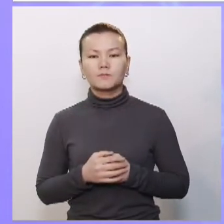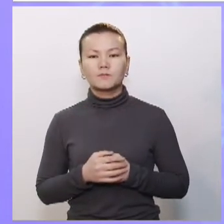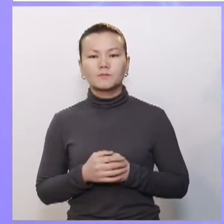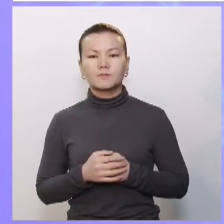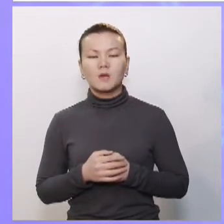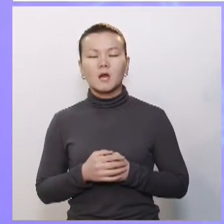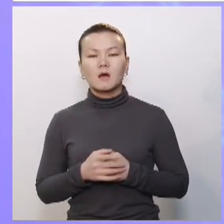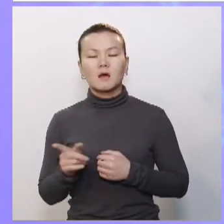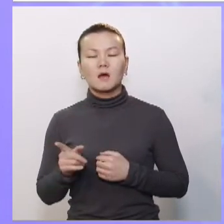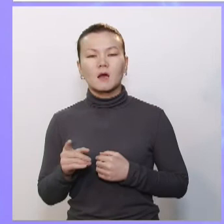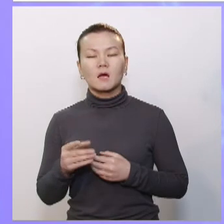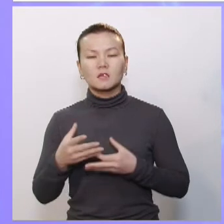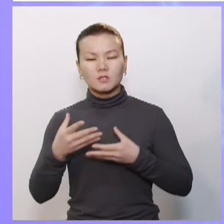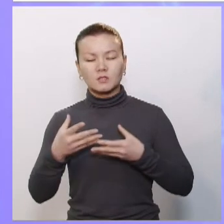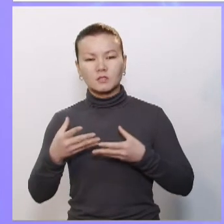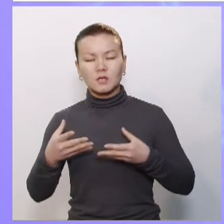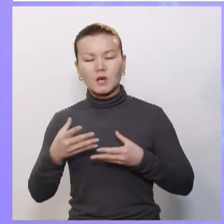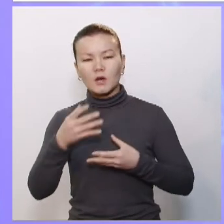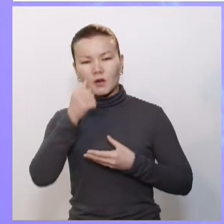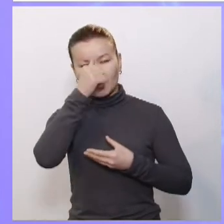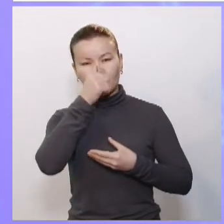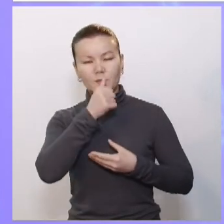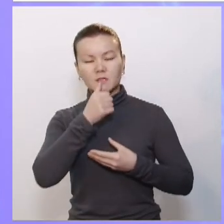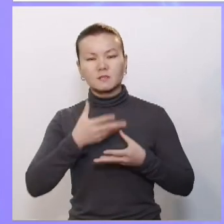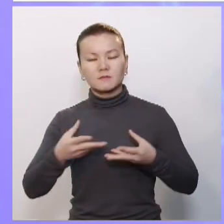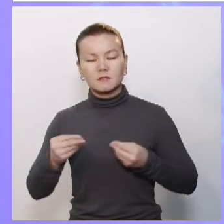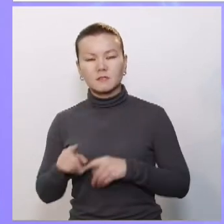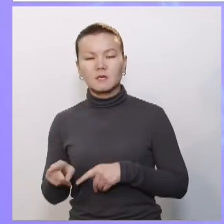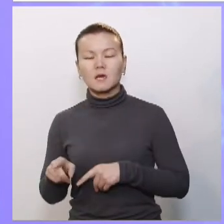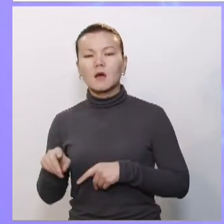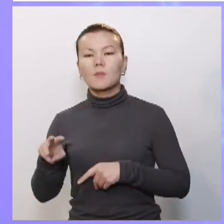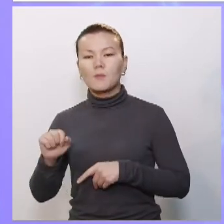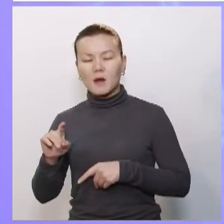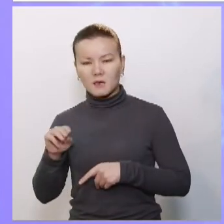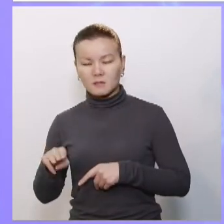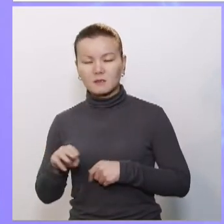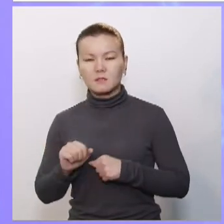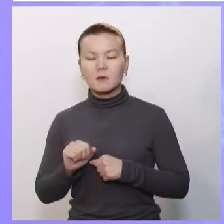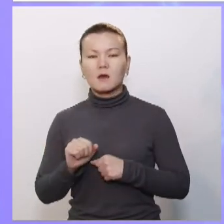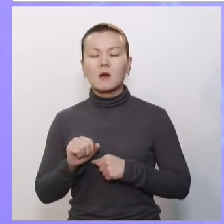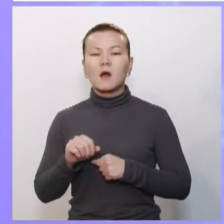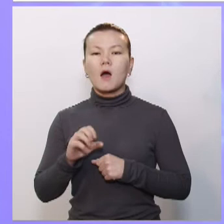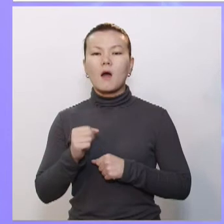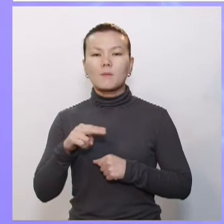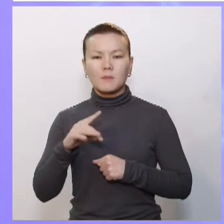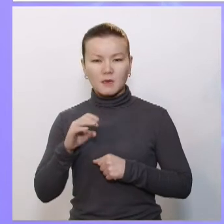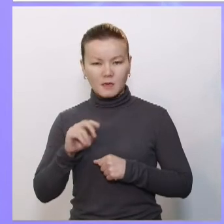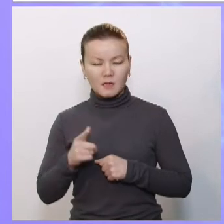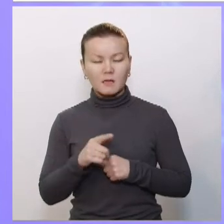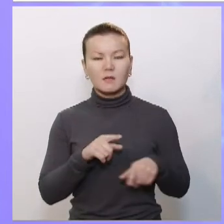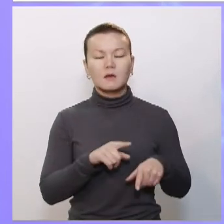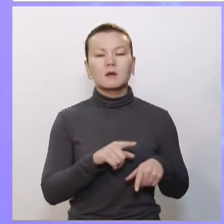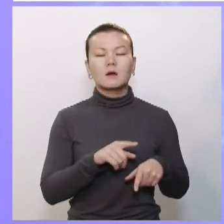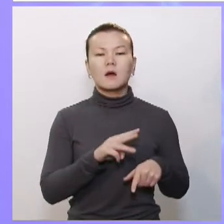Жаз айлары жалган куран март, чын куран апрель,